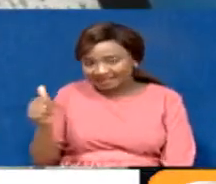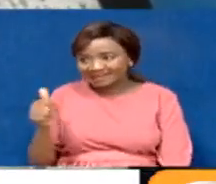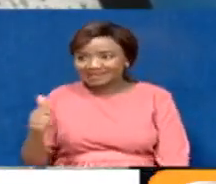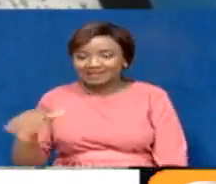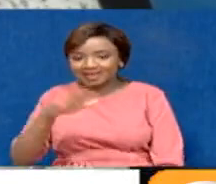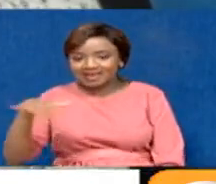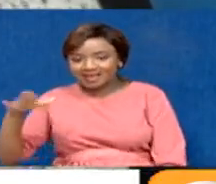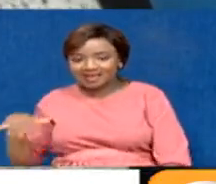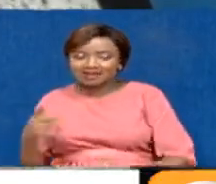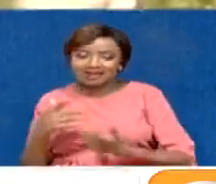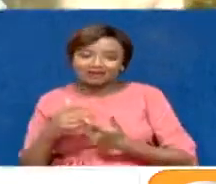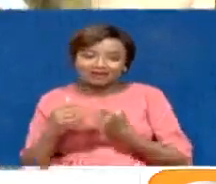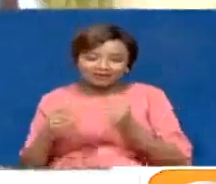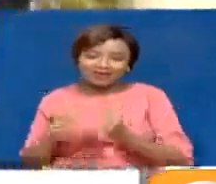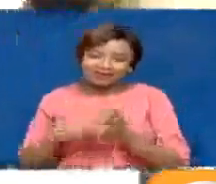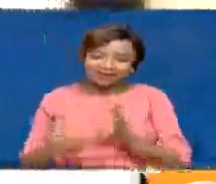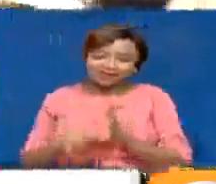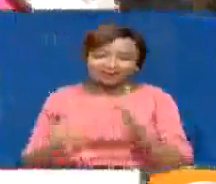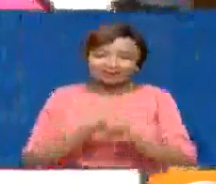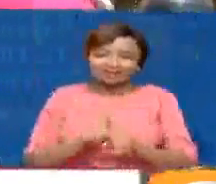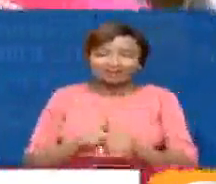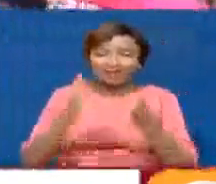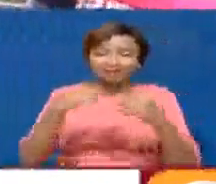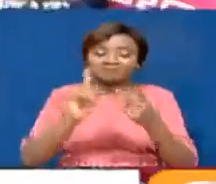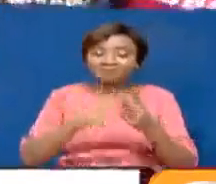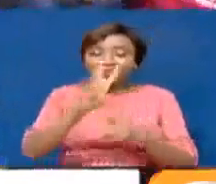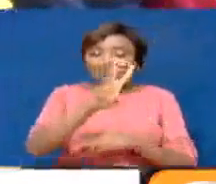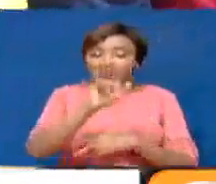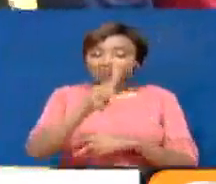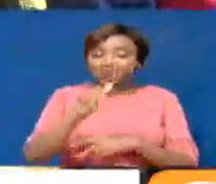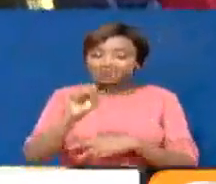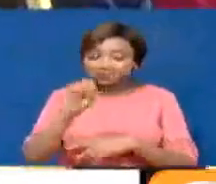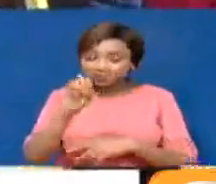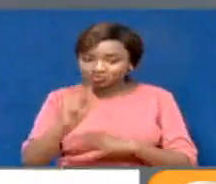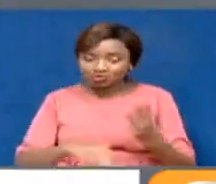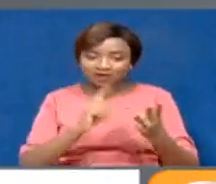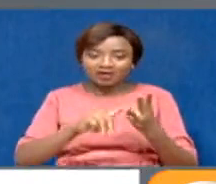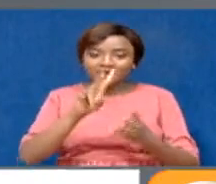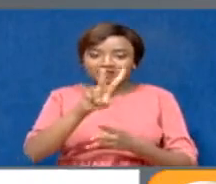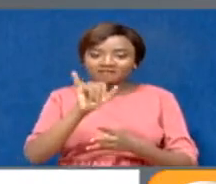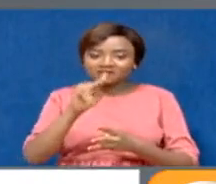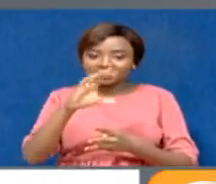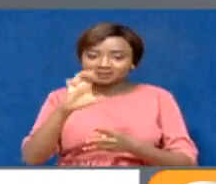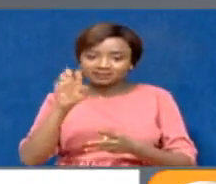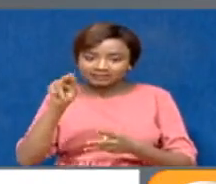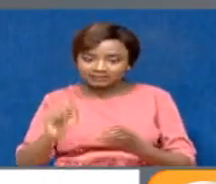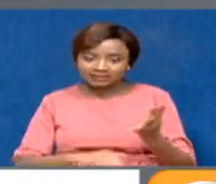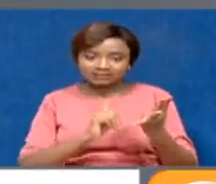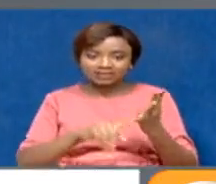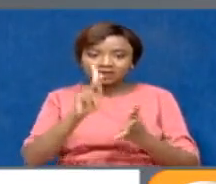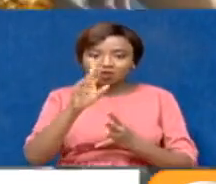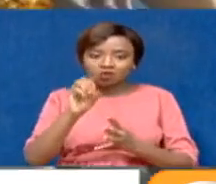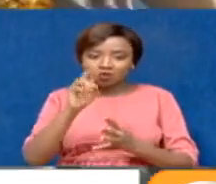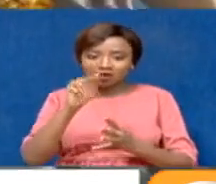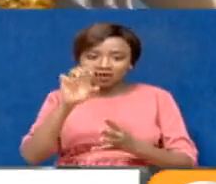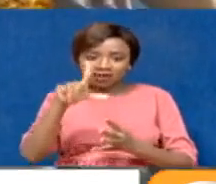maeneo bunge matano wakibwagwa. Wilson Kogwa Chesumei, Vincent Tuwei wa Mosop na Koneli Serem wakipigwa